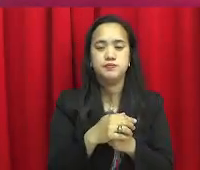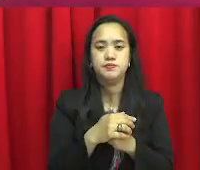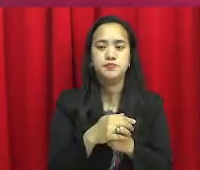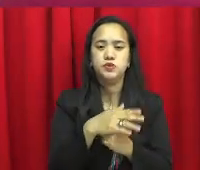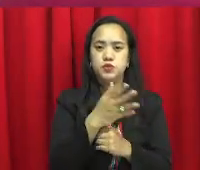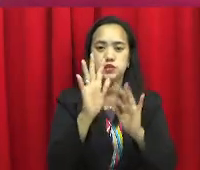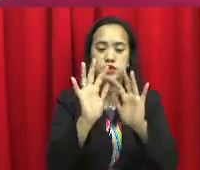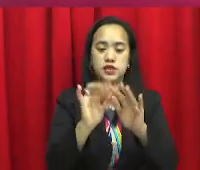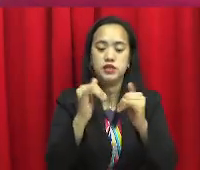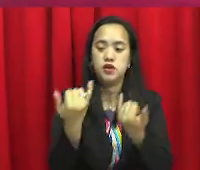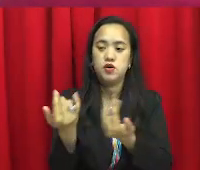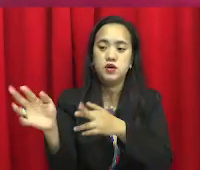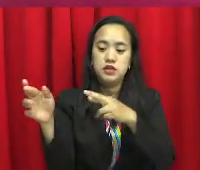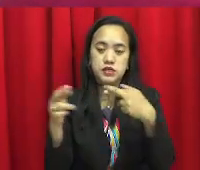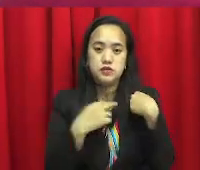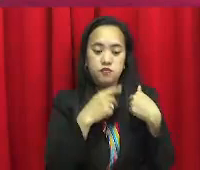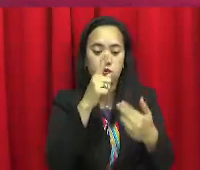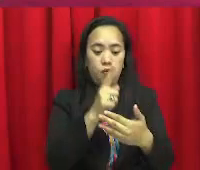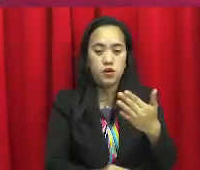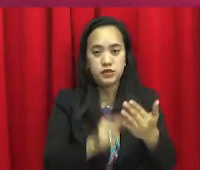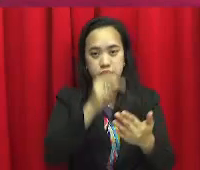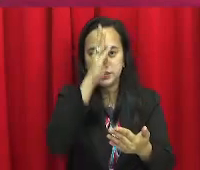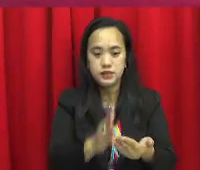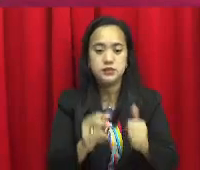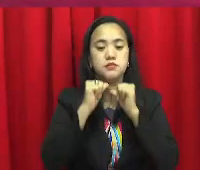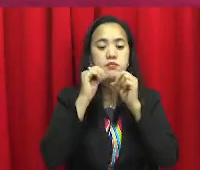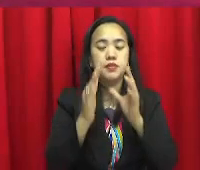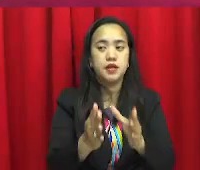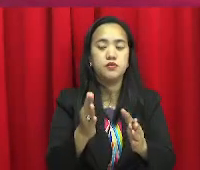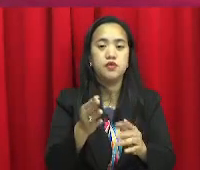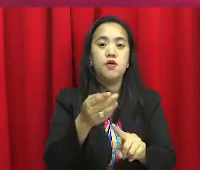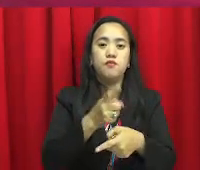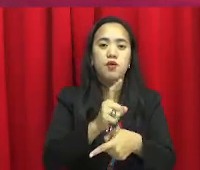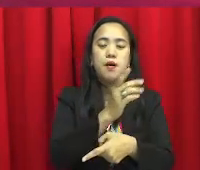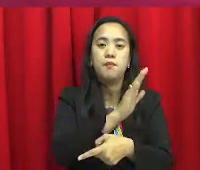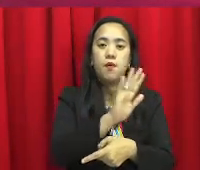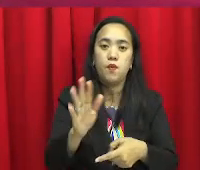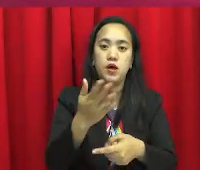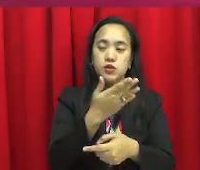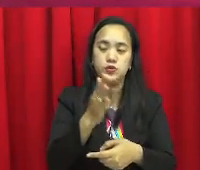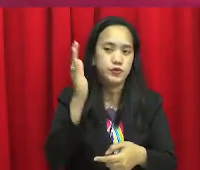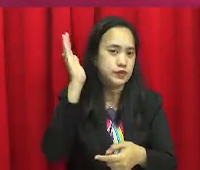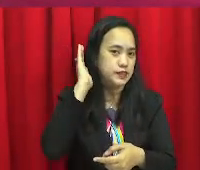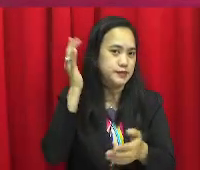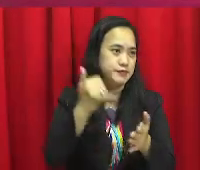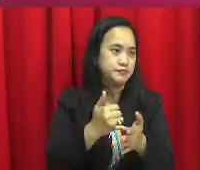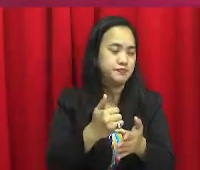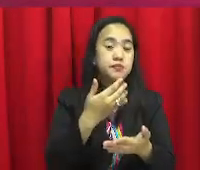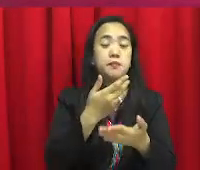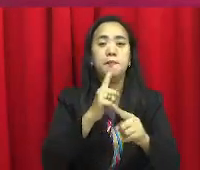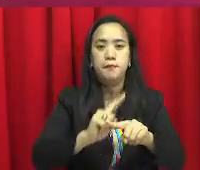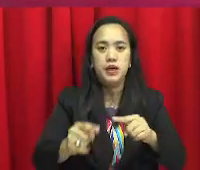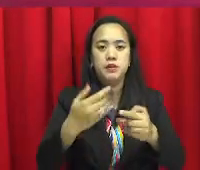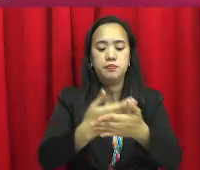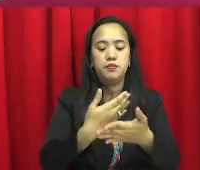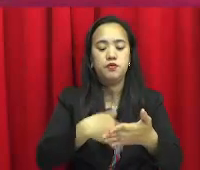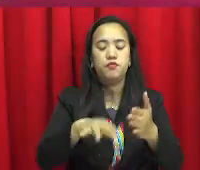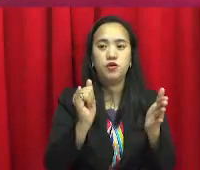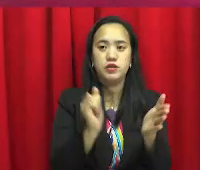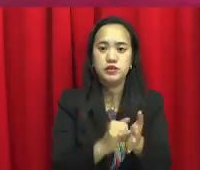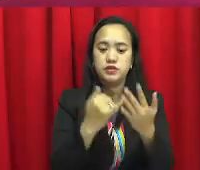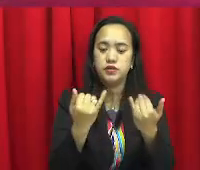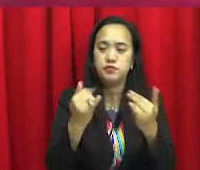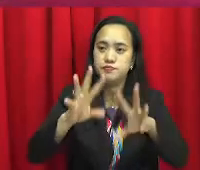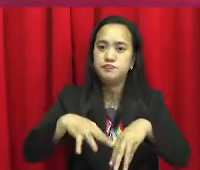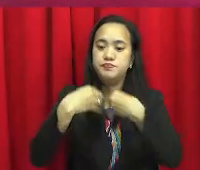makakatanggap na naman kayo ng pagpapala mula po sa mga maririnig po natin ngayon. Okay? Bago po tayo magpatuloy, bibigyan ko muna